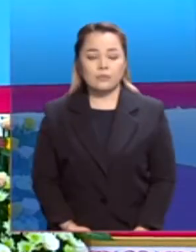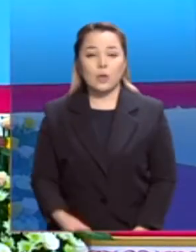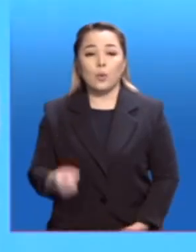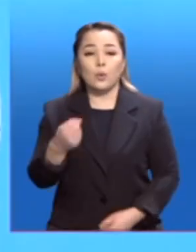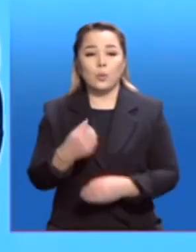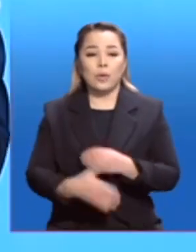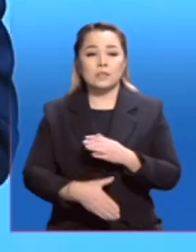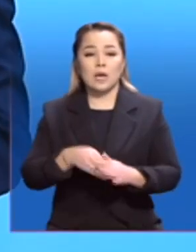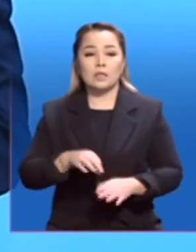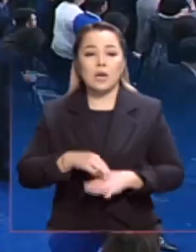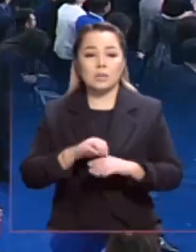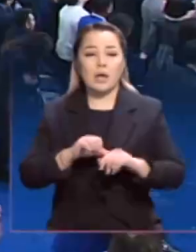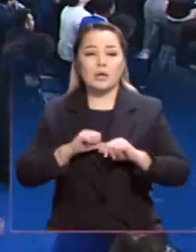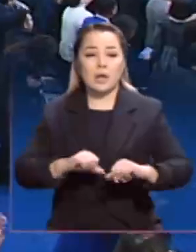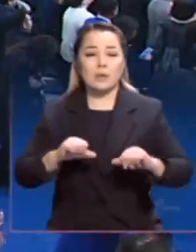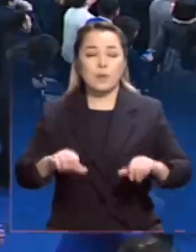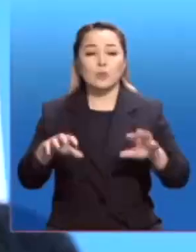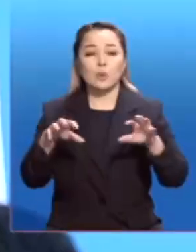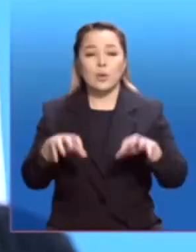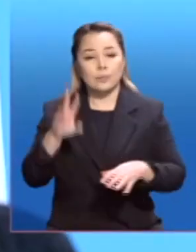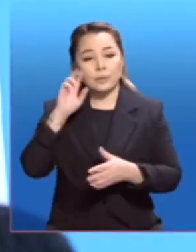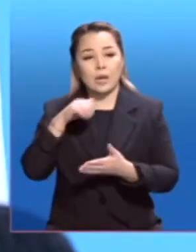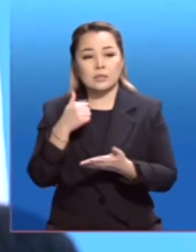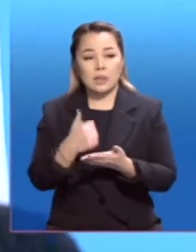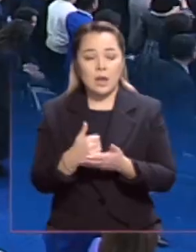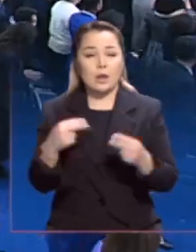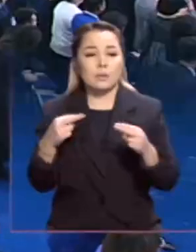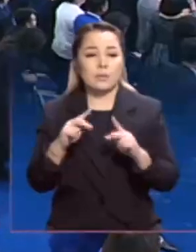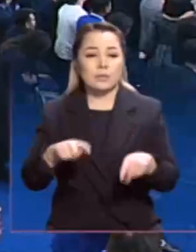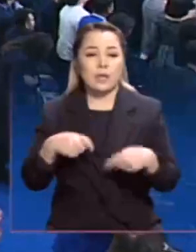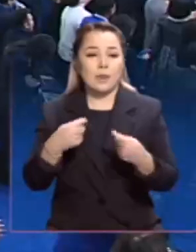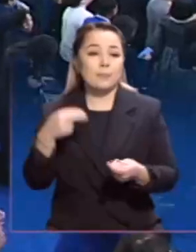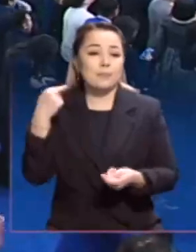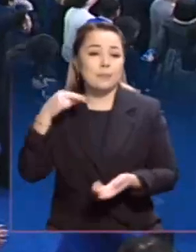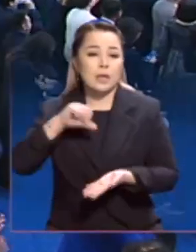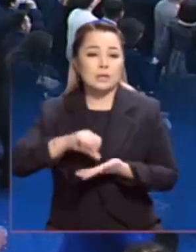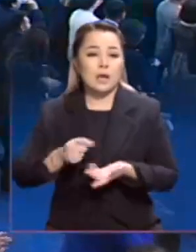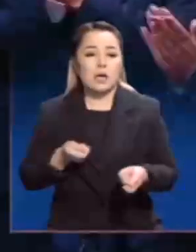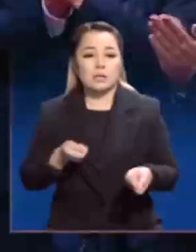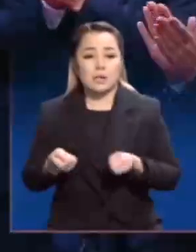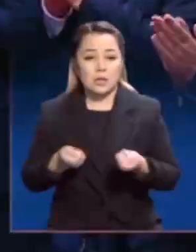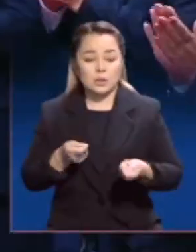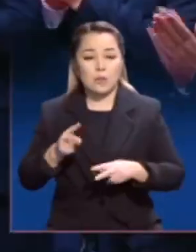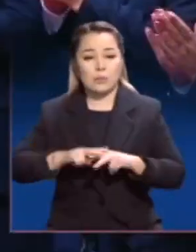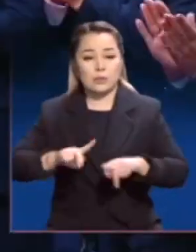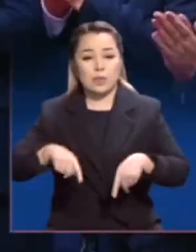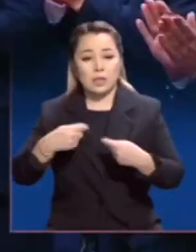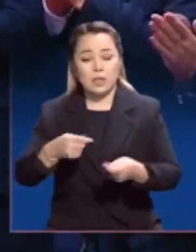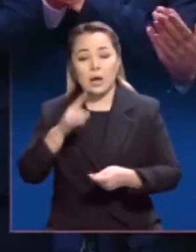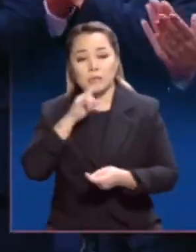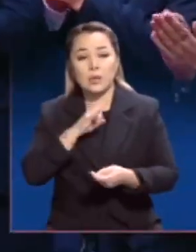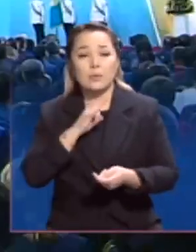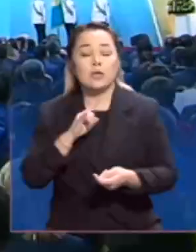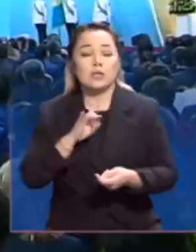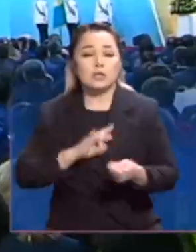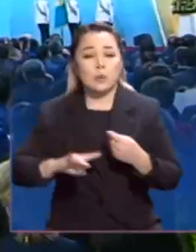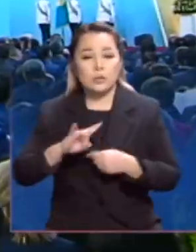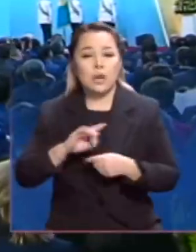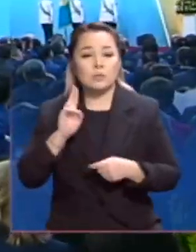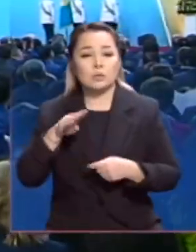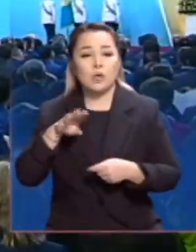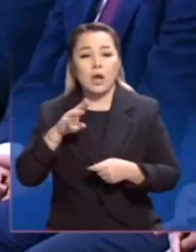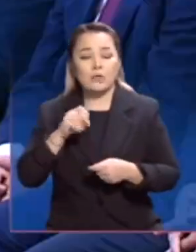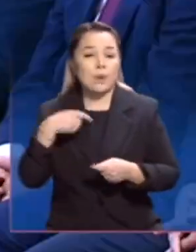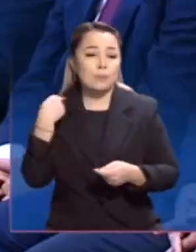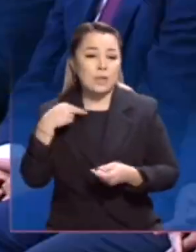Орталық сайлау комиссиясының төрағасы мемлекет басшысына президент куәлігін тапсырды. Осы сәттен бастап Қасым Жомарт Тоқаев қызметіне ресми кірісіп,